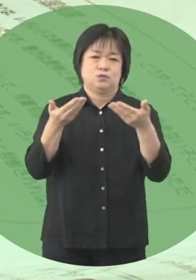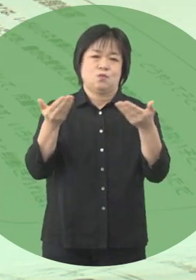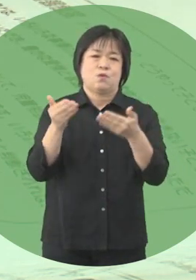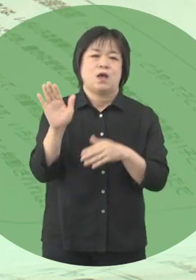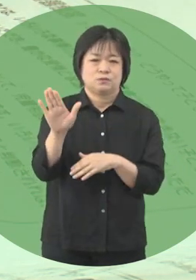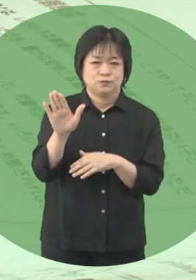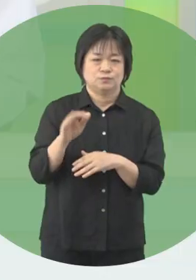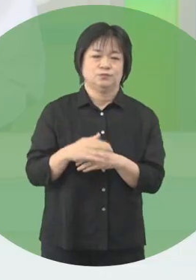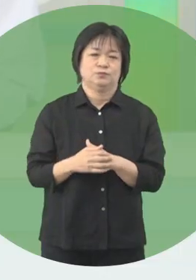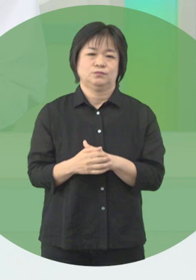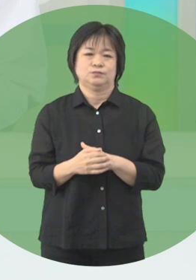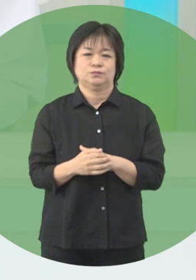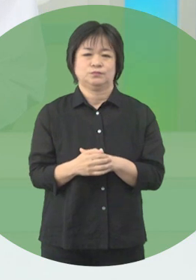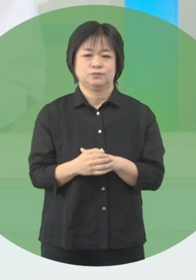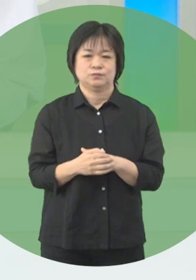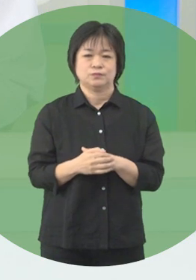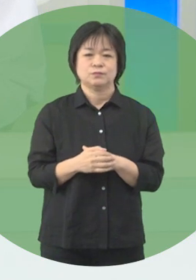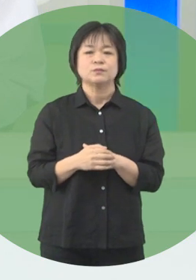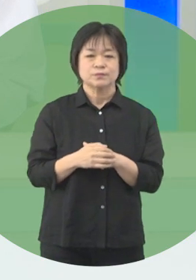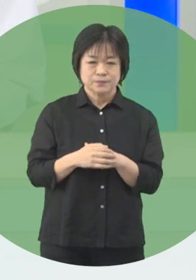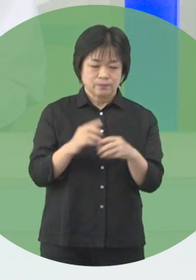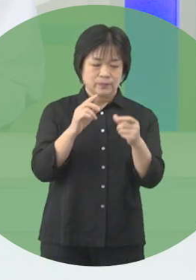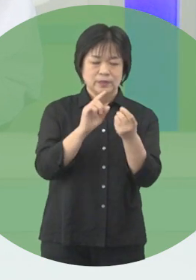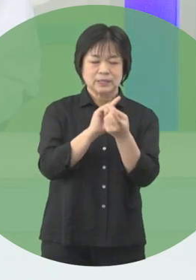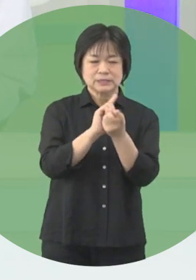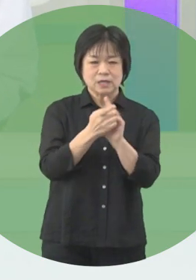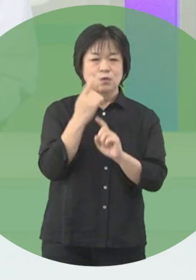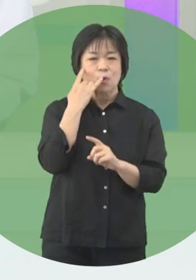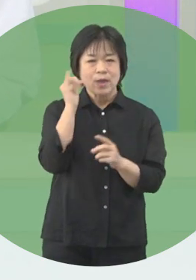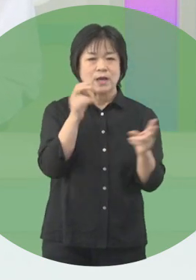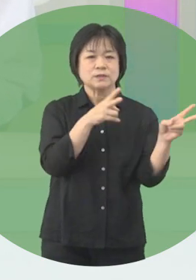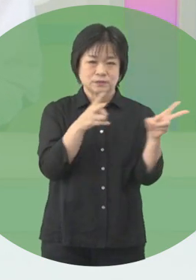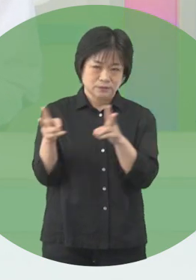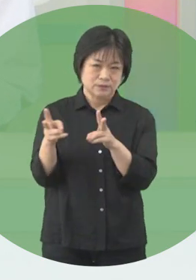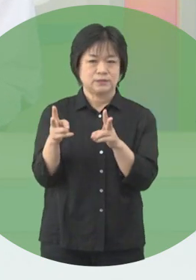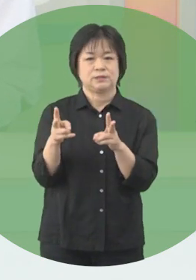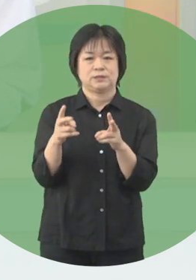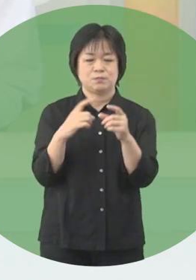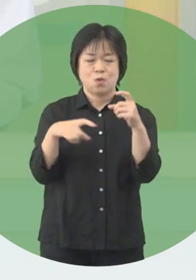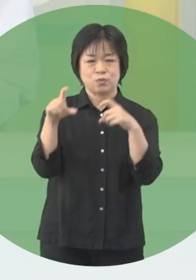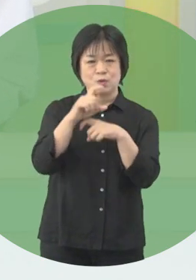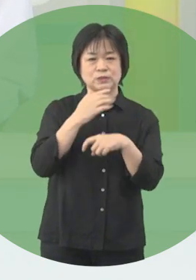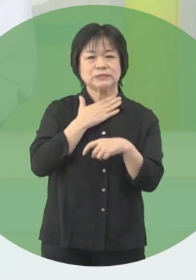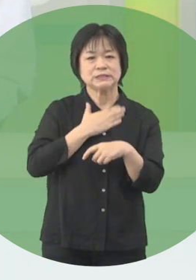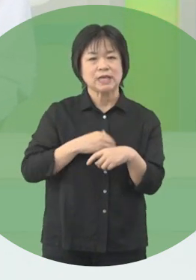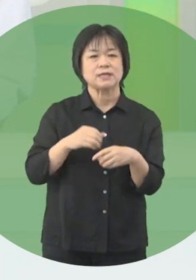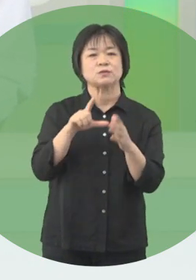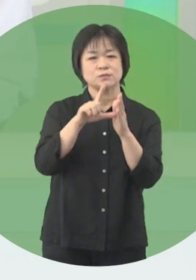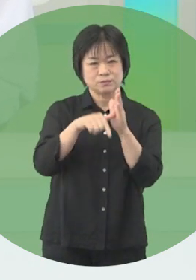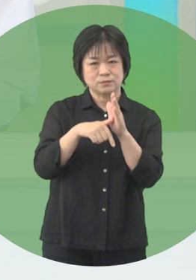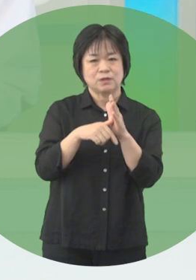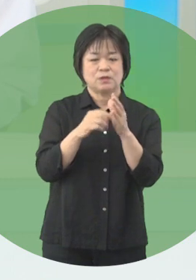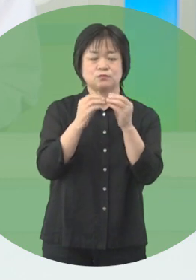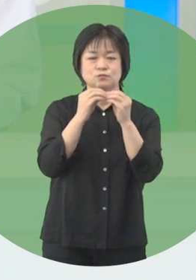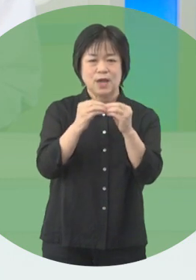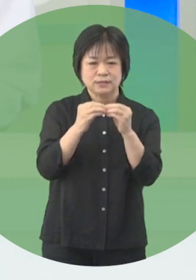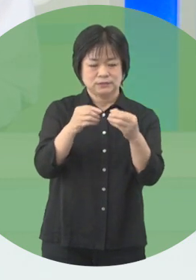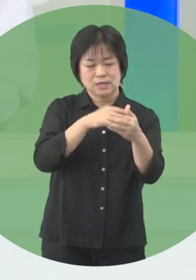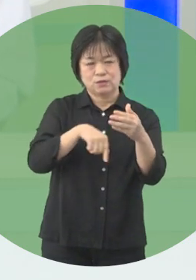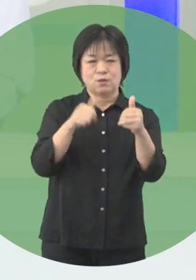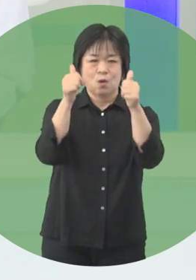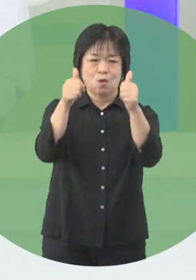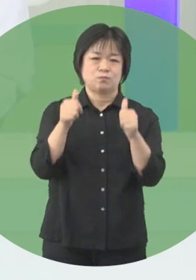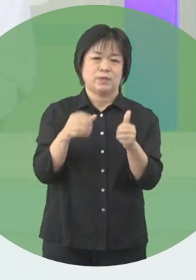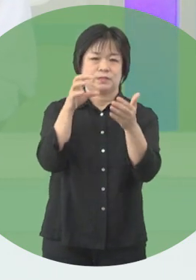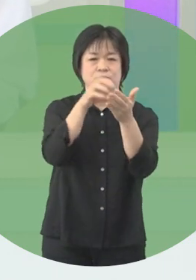ています。今回の里親制度についてもっと知りたいという方、詳しい内容はホームページでも紹